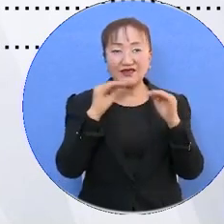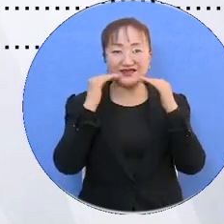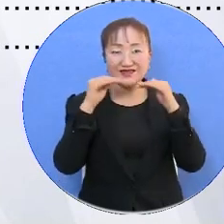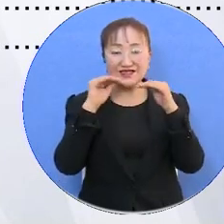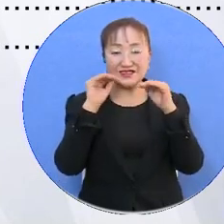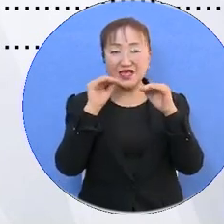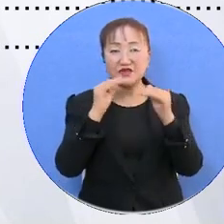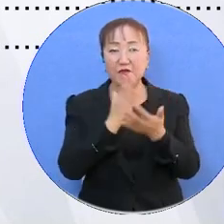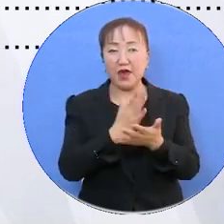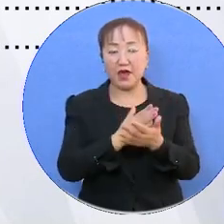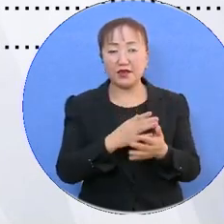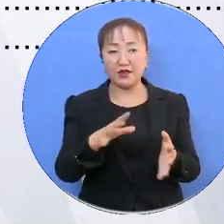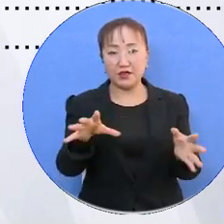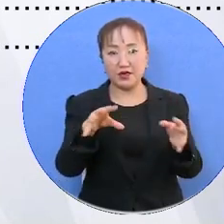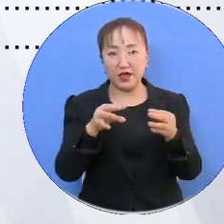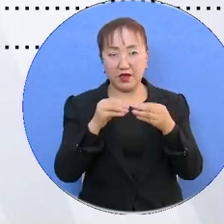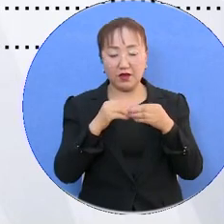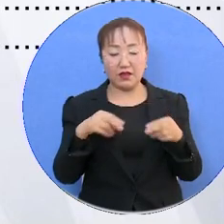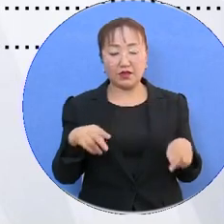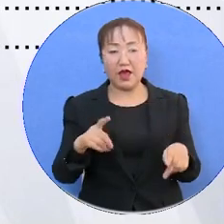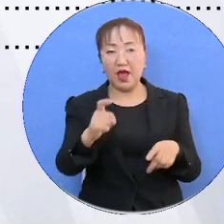дээр хариулт бичээрэй хүүхдүүдээ.